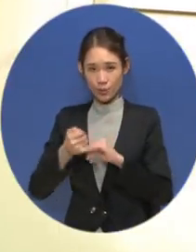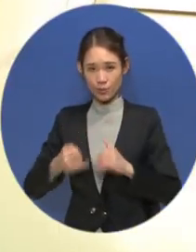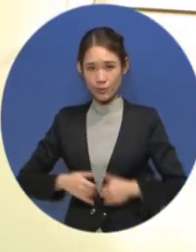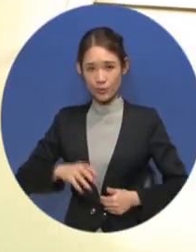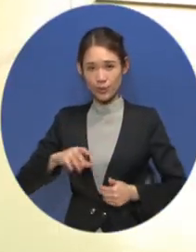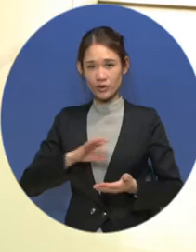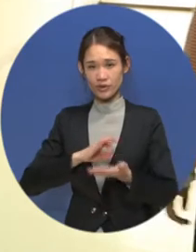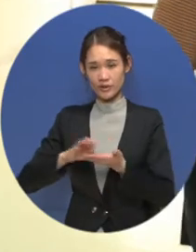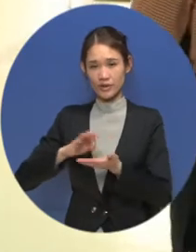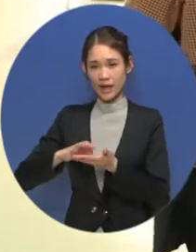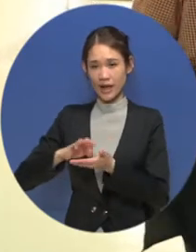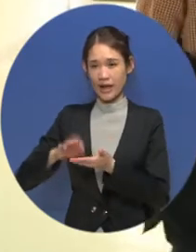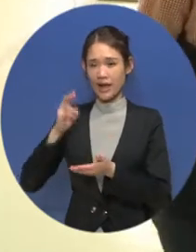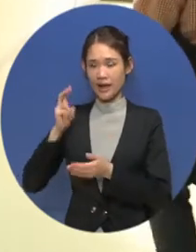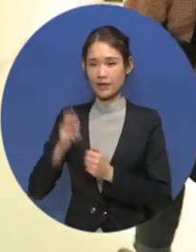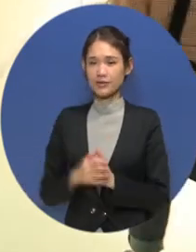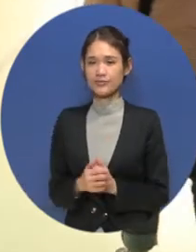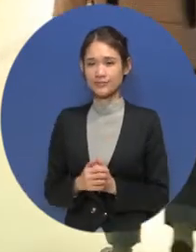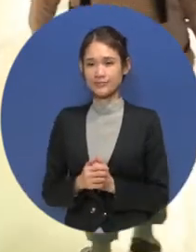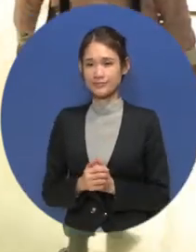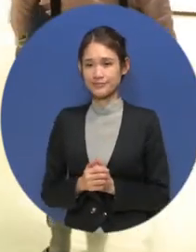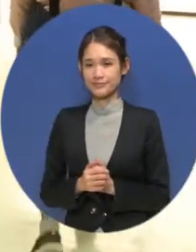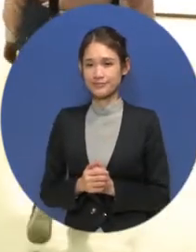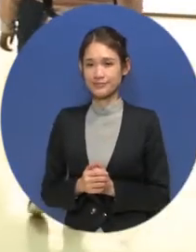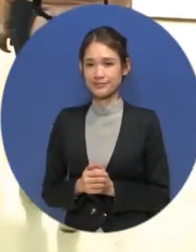곳에서 요긴하게 사용될 것입니다.